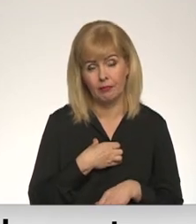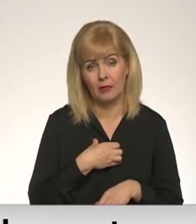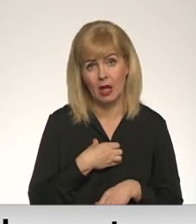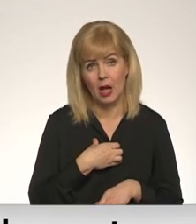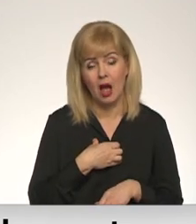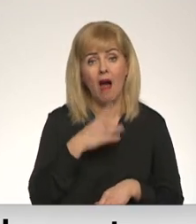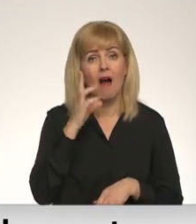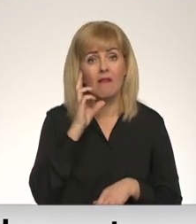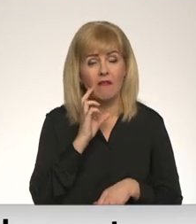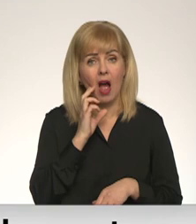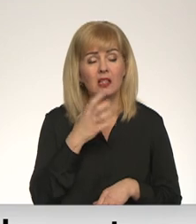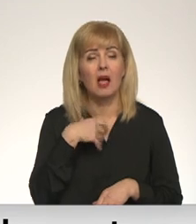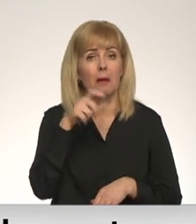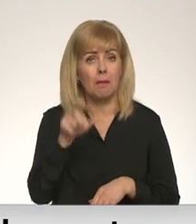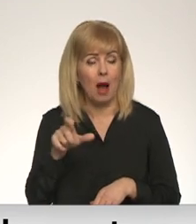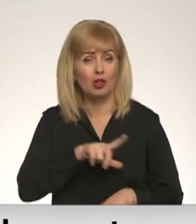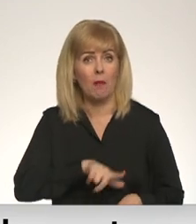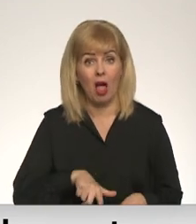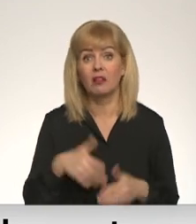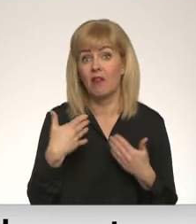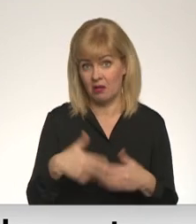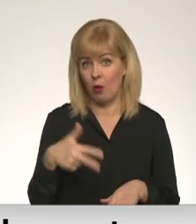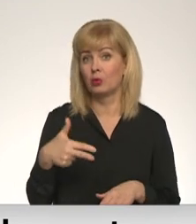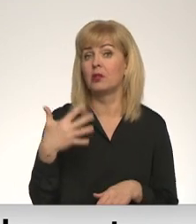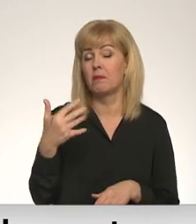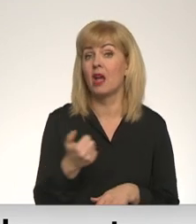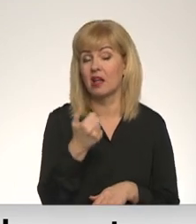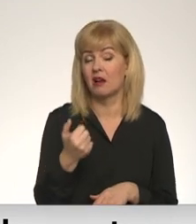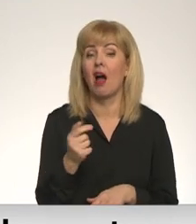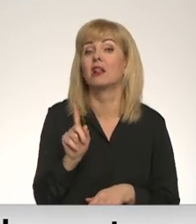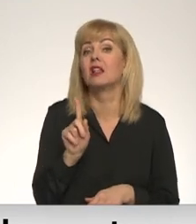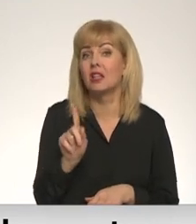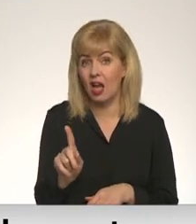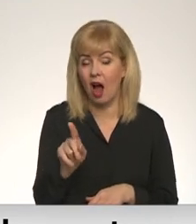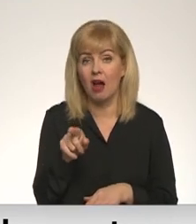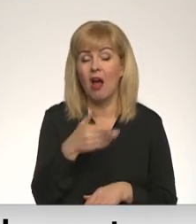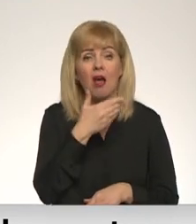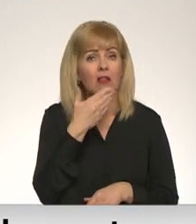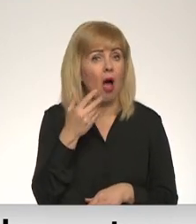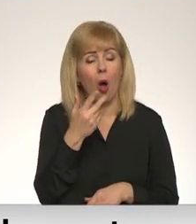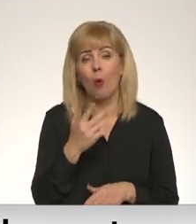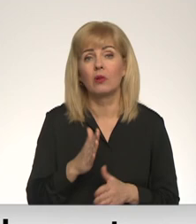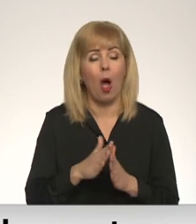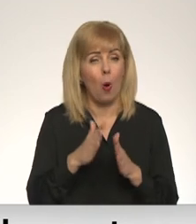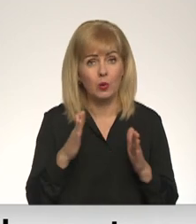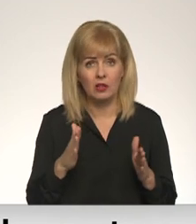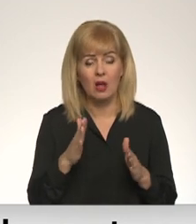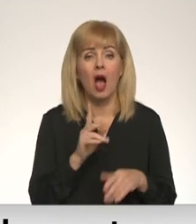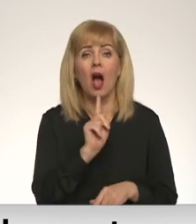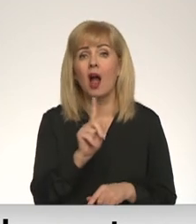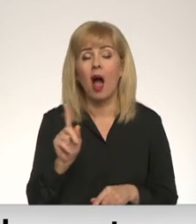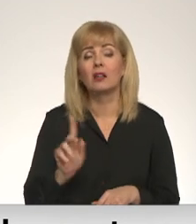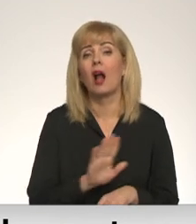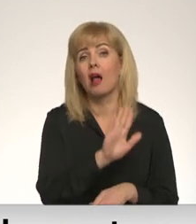Vecākajam pacientam Latvijā tagad ir 35 gadi tikai, un tas nav tik daudz. Katra